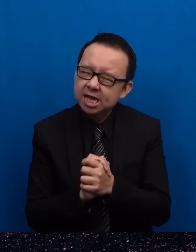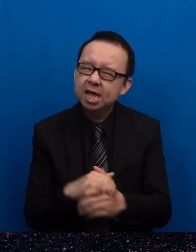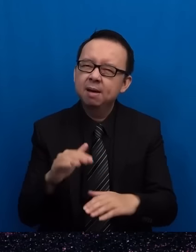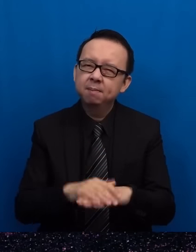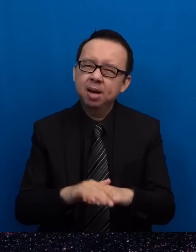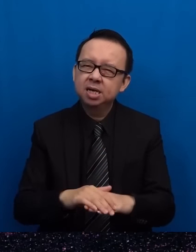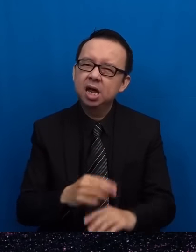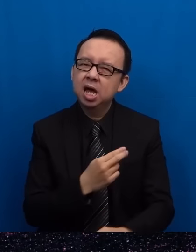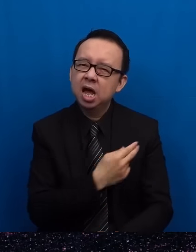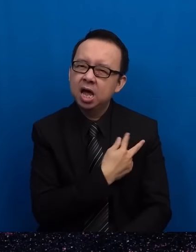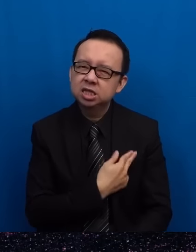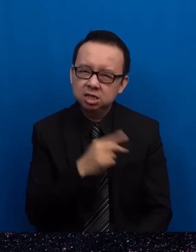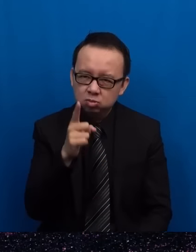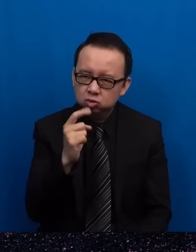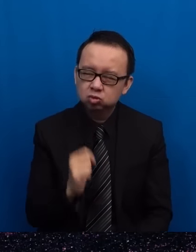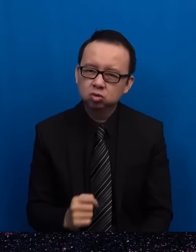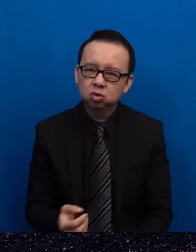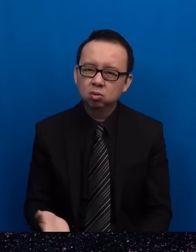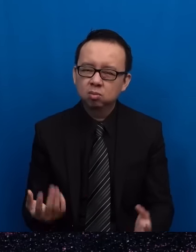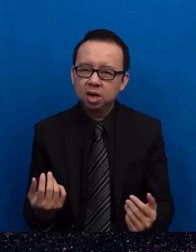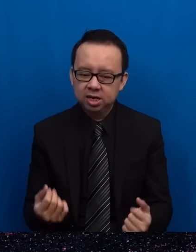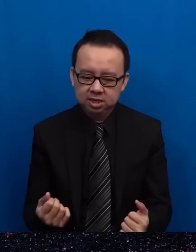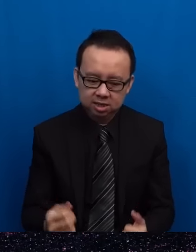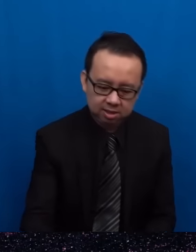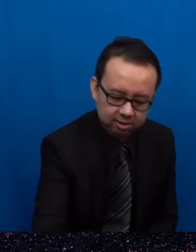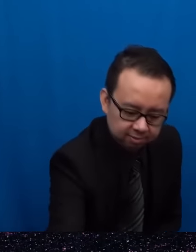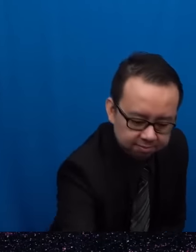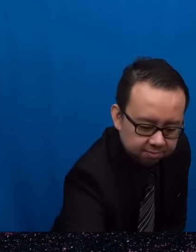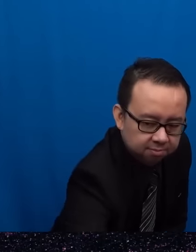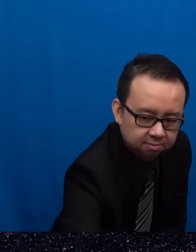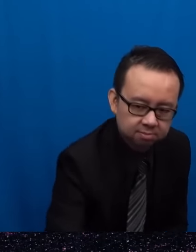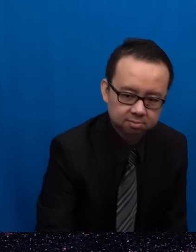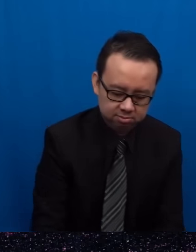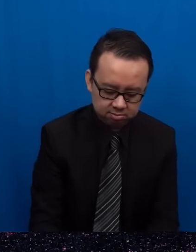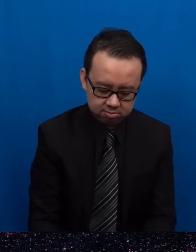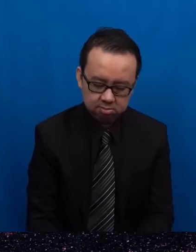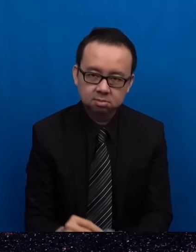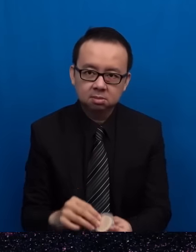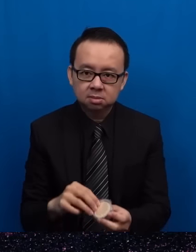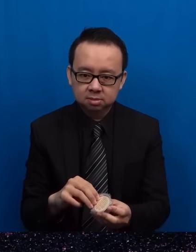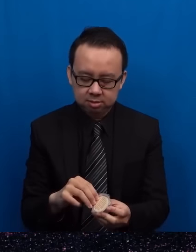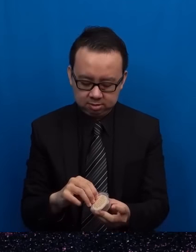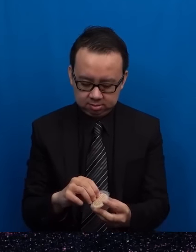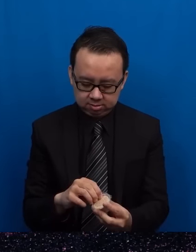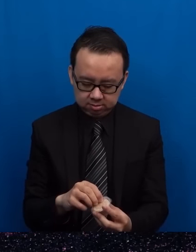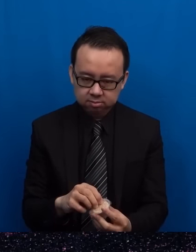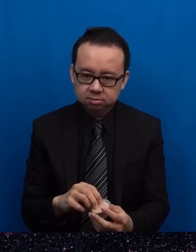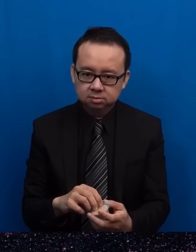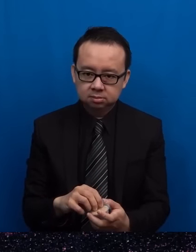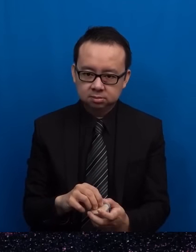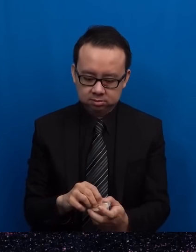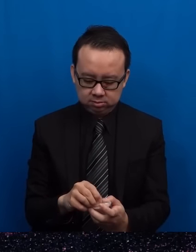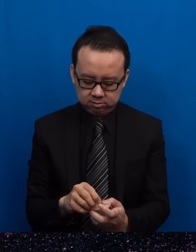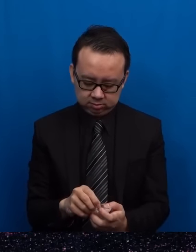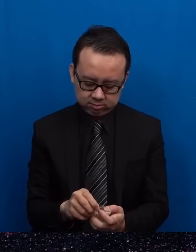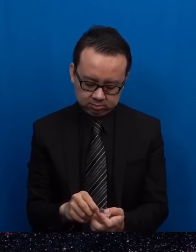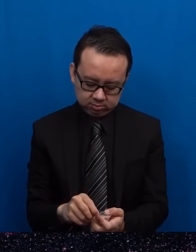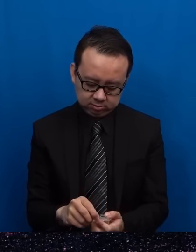kita ambil sekarang roti crackers di tangan sebagai lambang